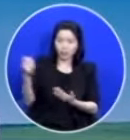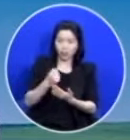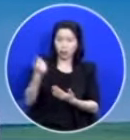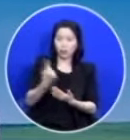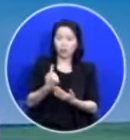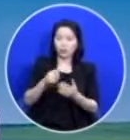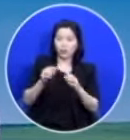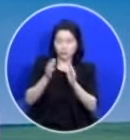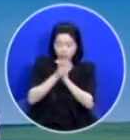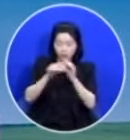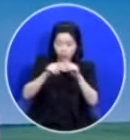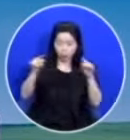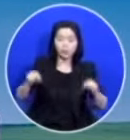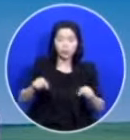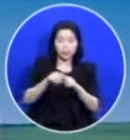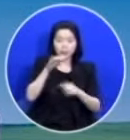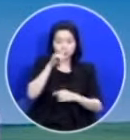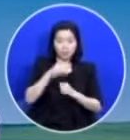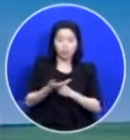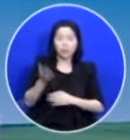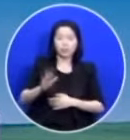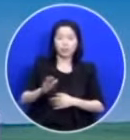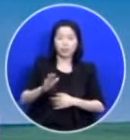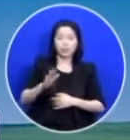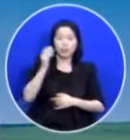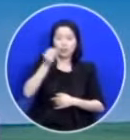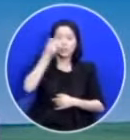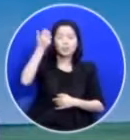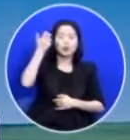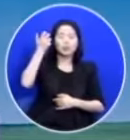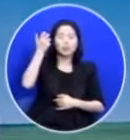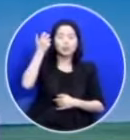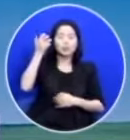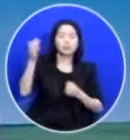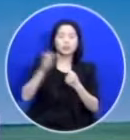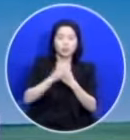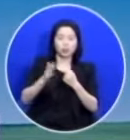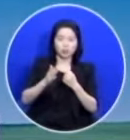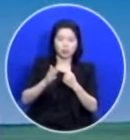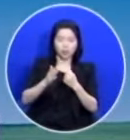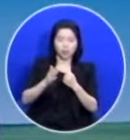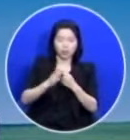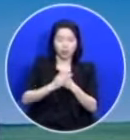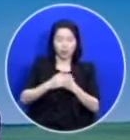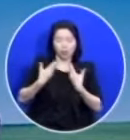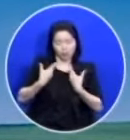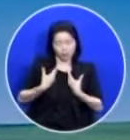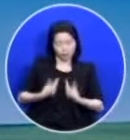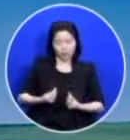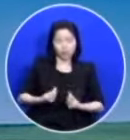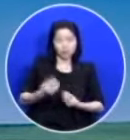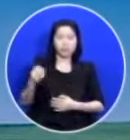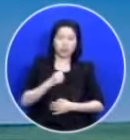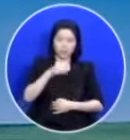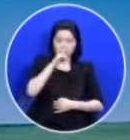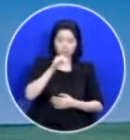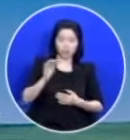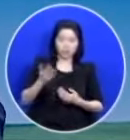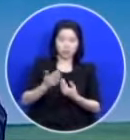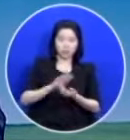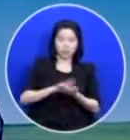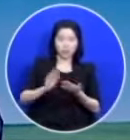제목입니다 그런데 그가 성령님으로 인하여 안식을 누려요 우리가